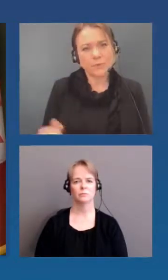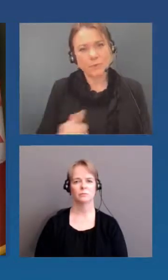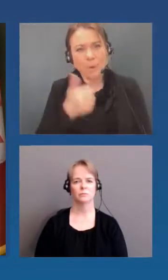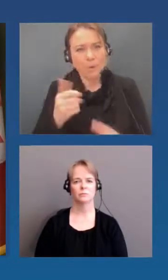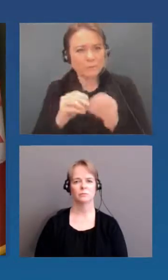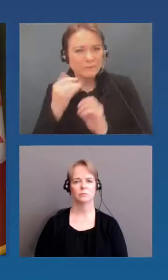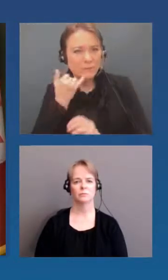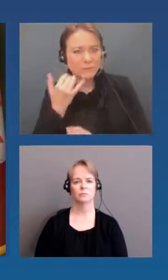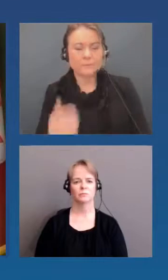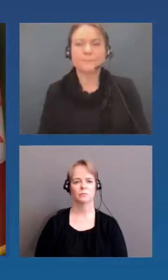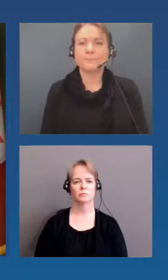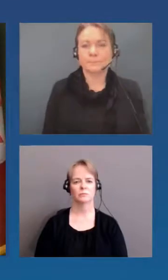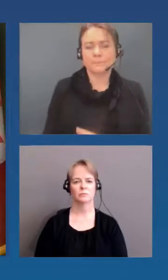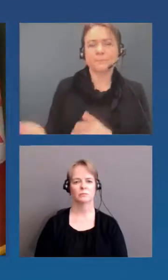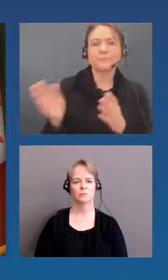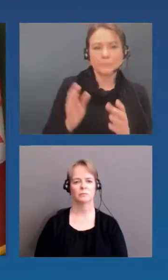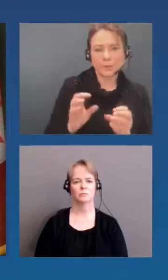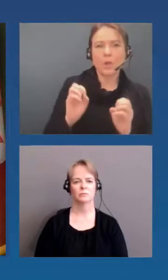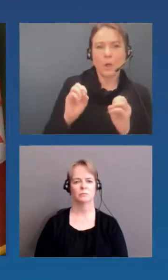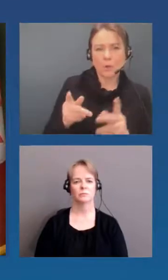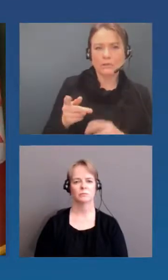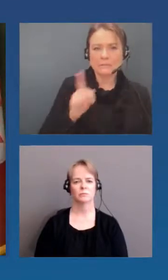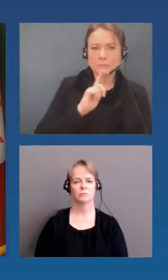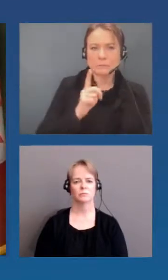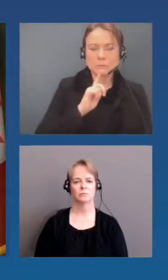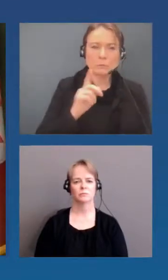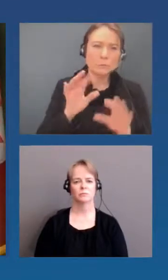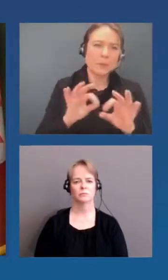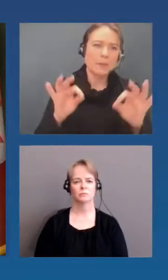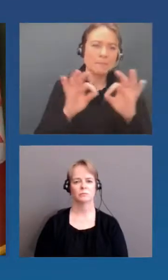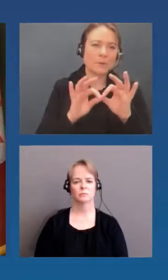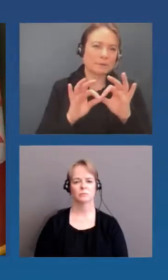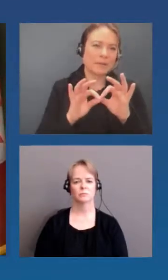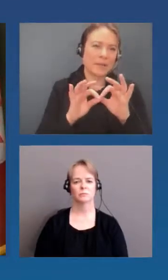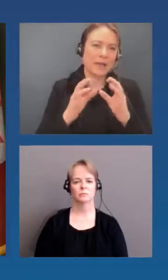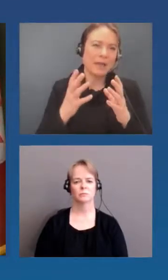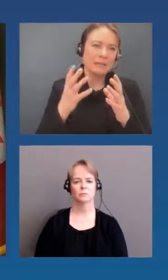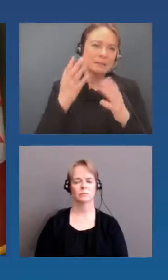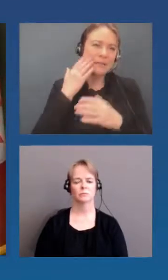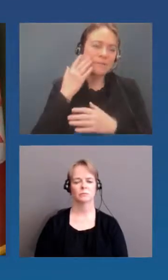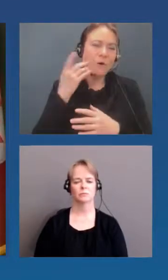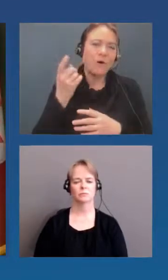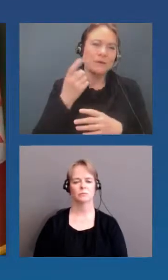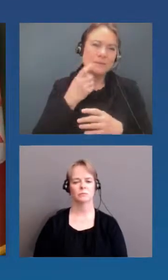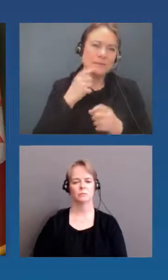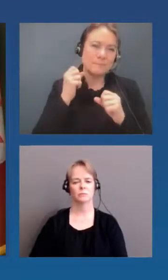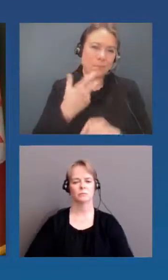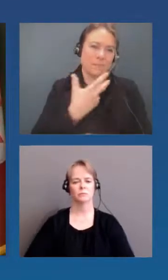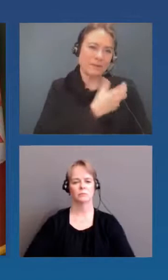Donc, peut-être on peut commencer par s'assurer que les gens soient au courant de qui est actuellement éligible.